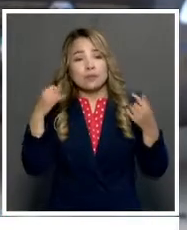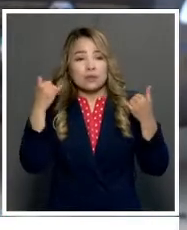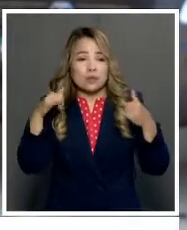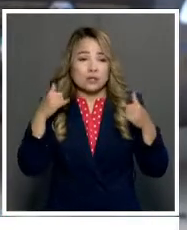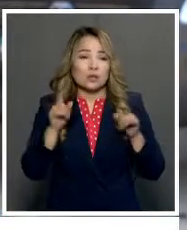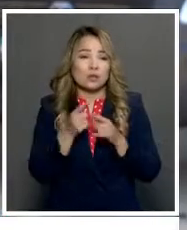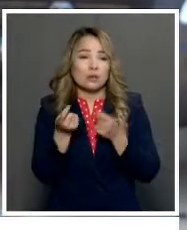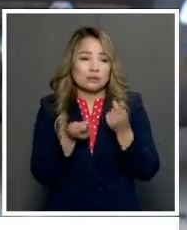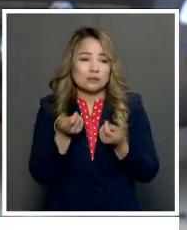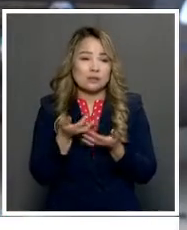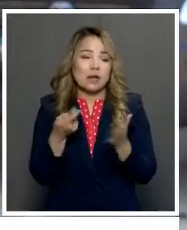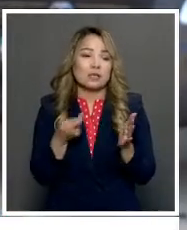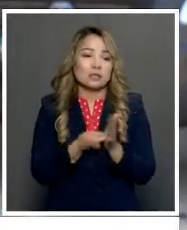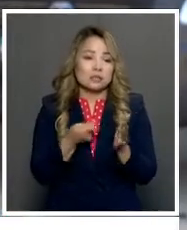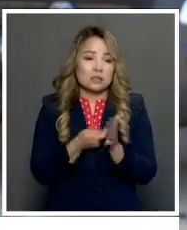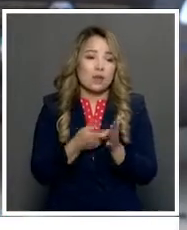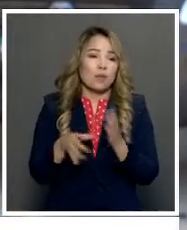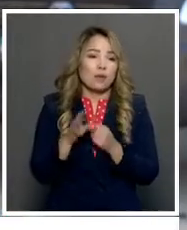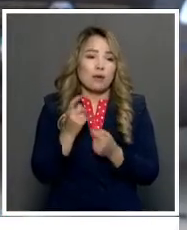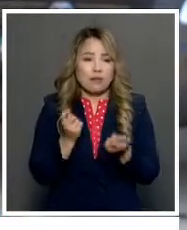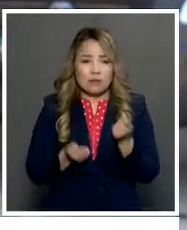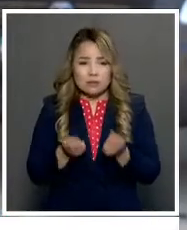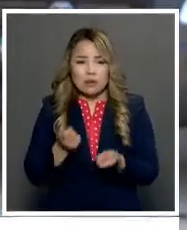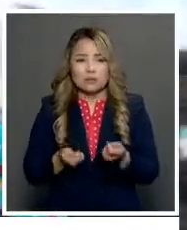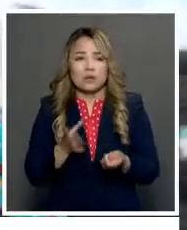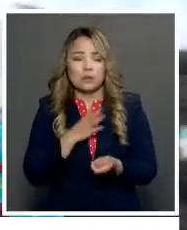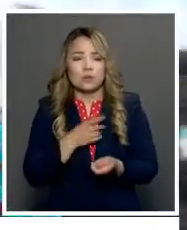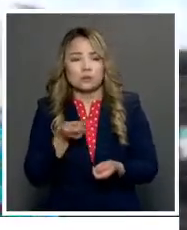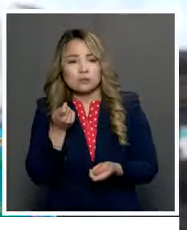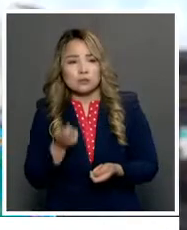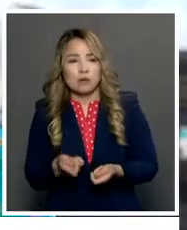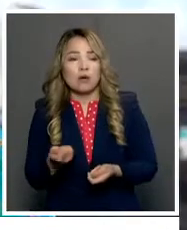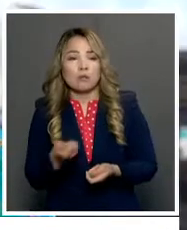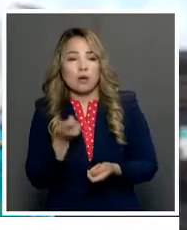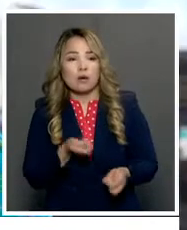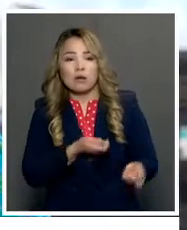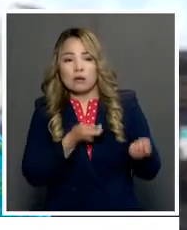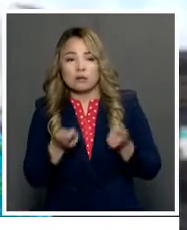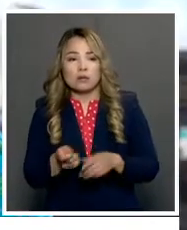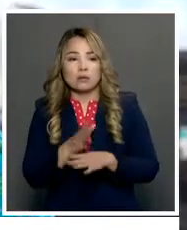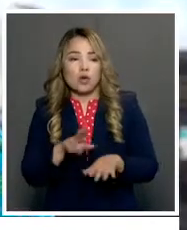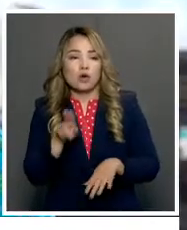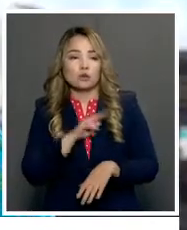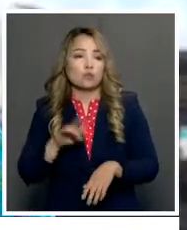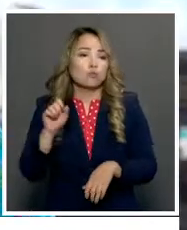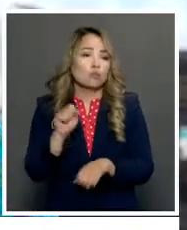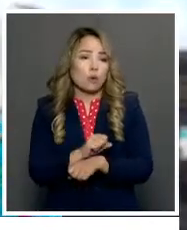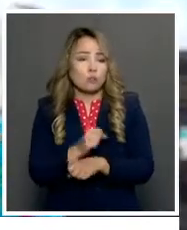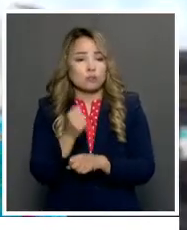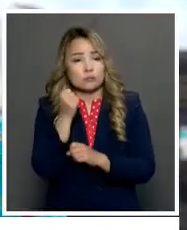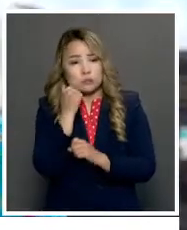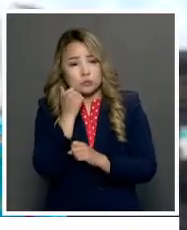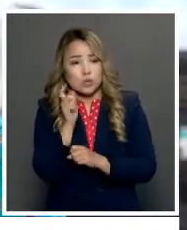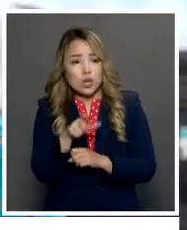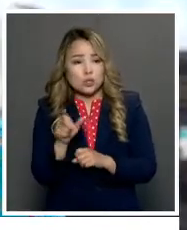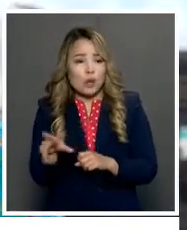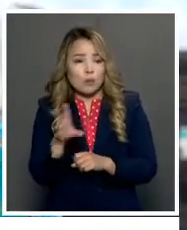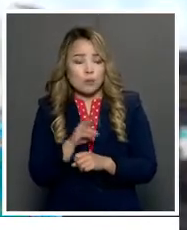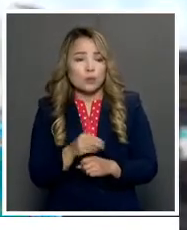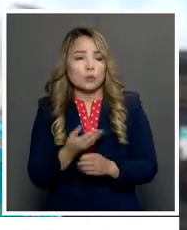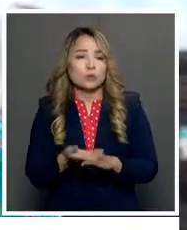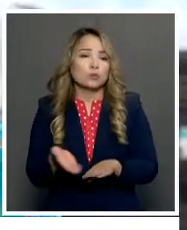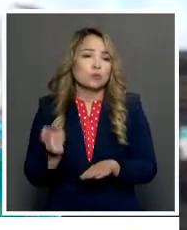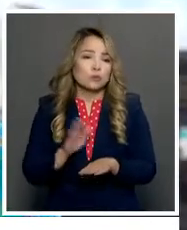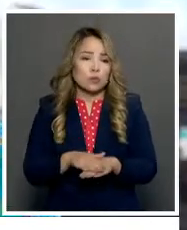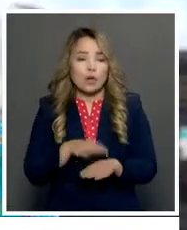жем арзан, он арзан, күшті, жақсы болды. Бидай келмей қалып, жұмыс тоқтап қала берді қайта-қайта. Күн көрісіміз